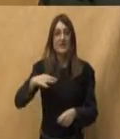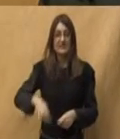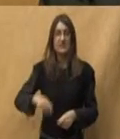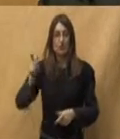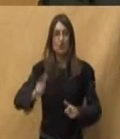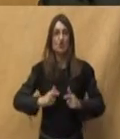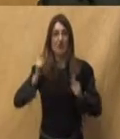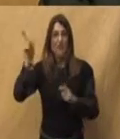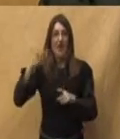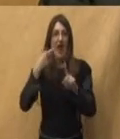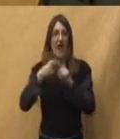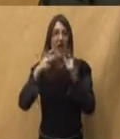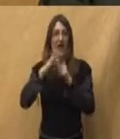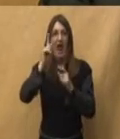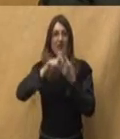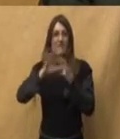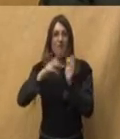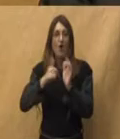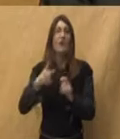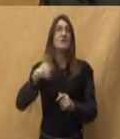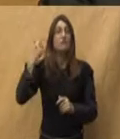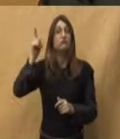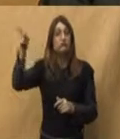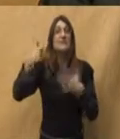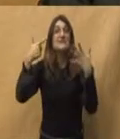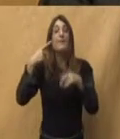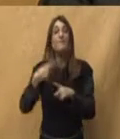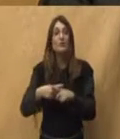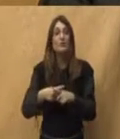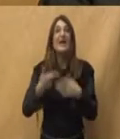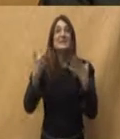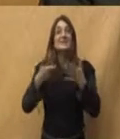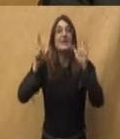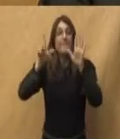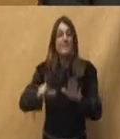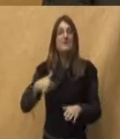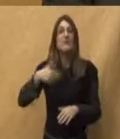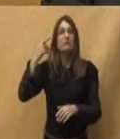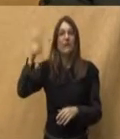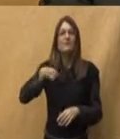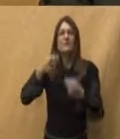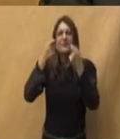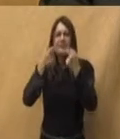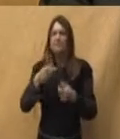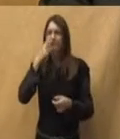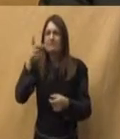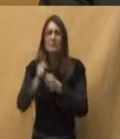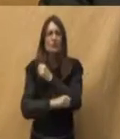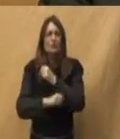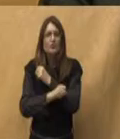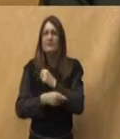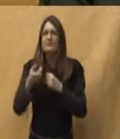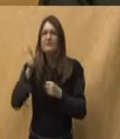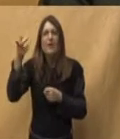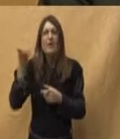u Kaliforniji. Ja sam 7 puta bio u Kaliforniji po mjesec dana. Dakle, ukupno 7 mjeseci sam proveo tamo. Detaljno sam prostudirao način prehrane i detaljno